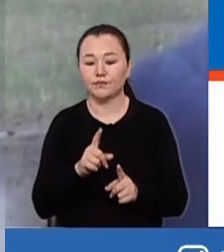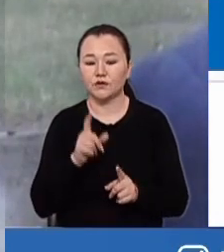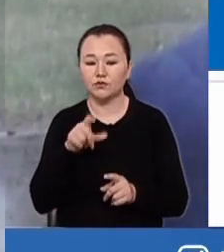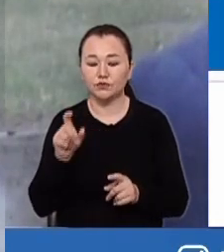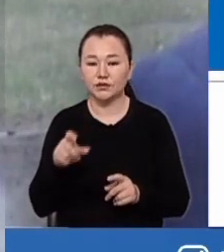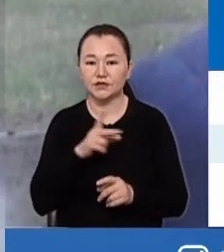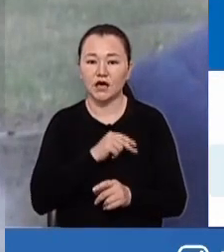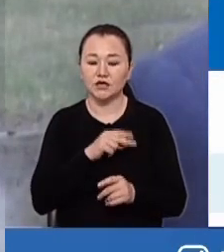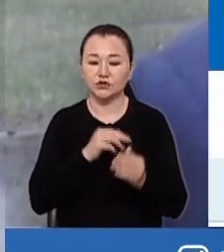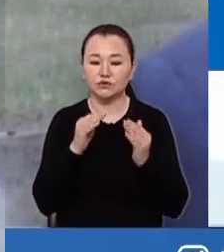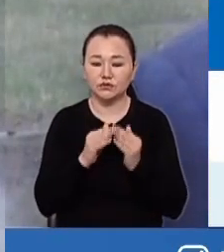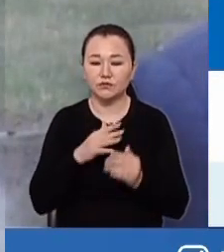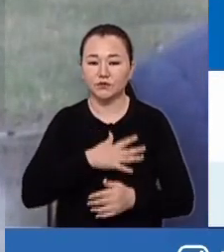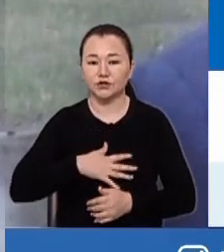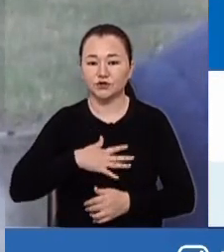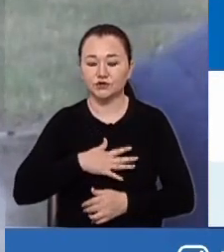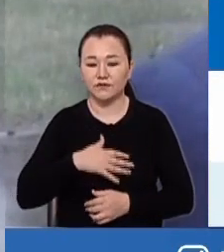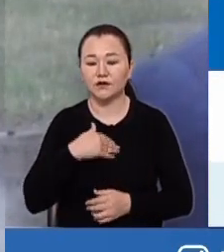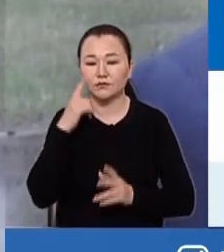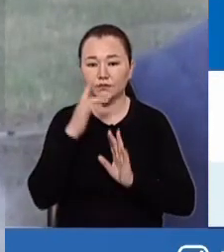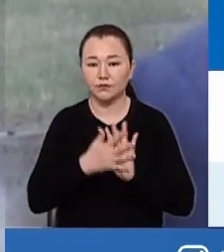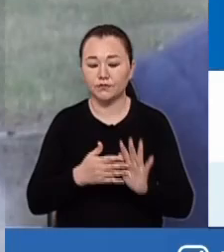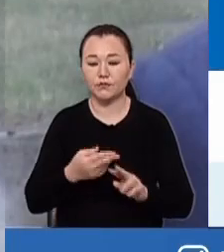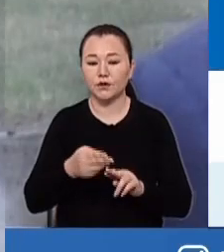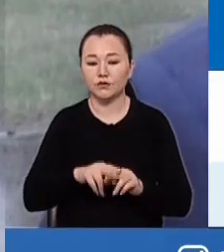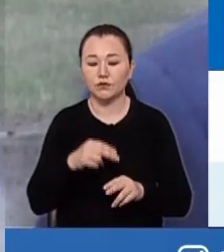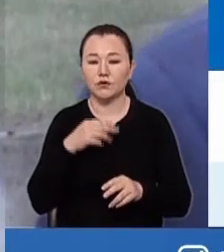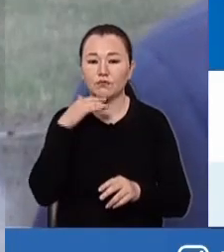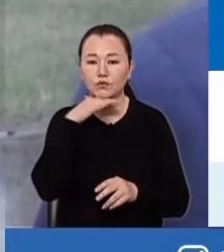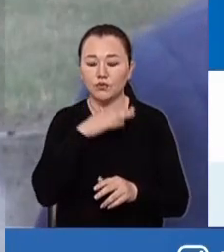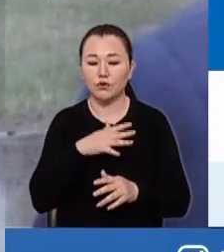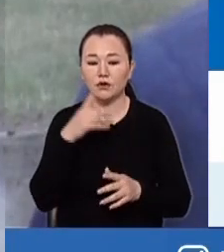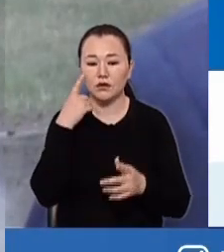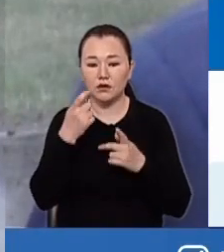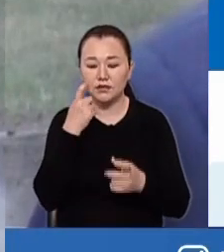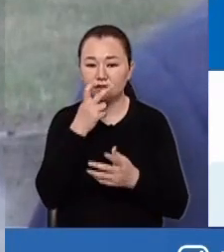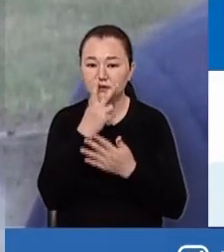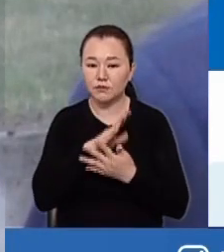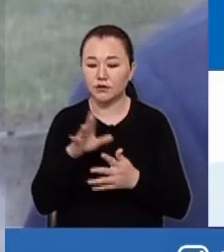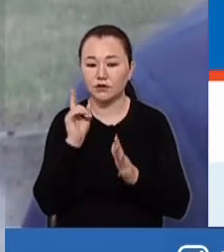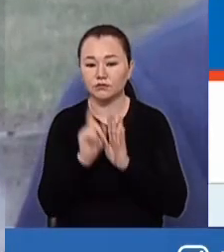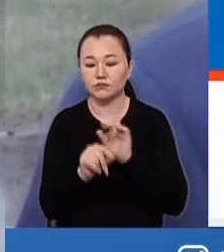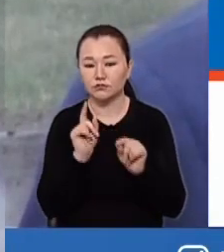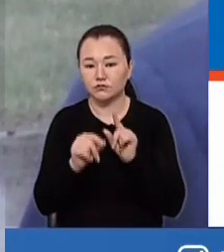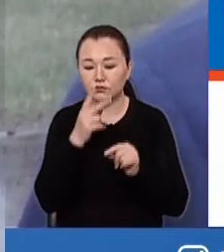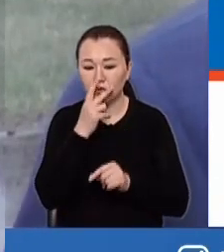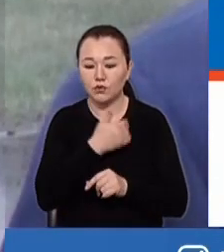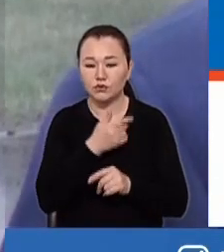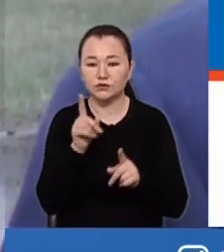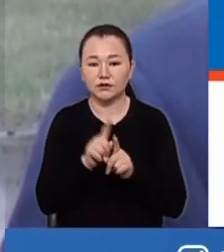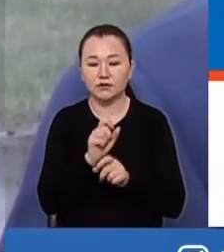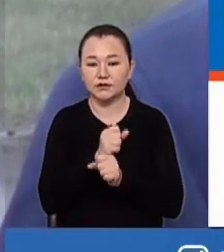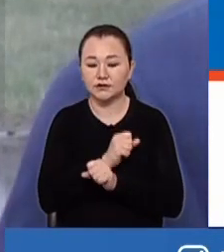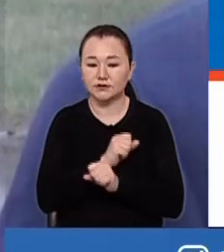Тұрғындар саяжайдағы үйлерін уайымдап жатқан түсінеміз, сол үшін де көбі ескертуге қарамастан өтіп кетіп жатады. Бірақ олай